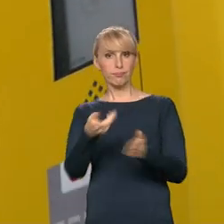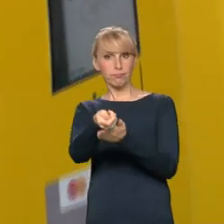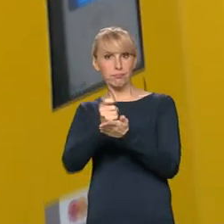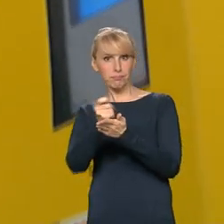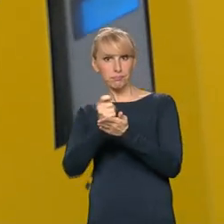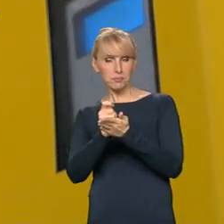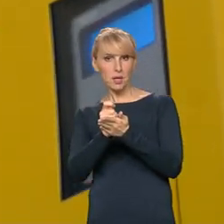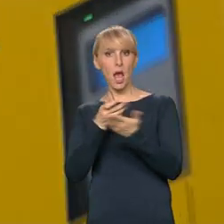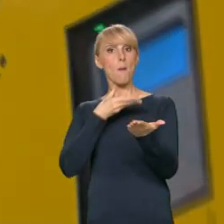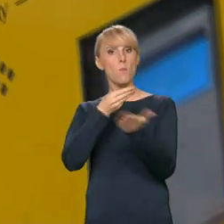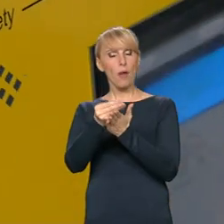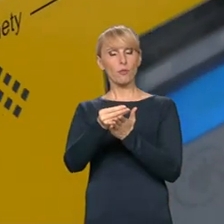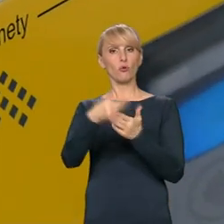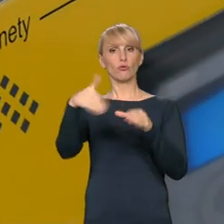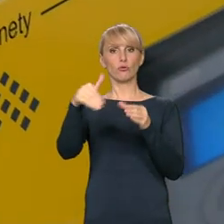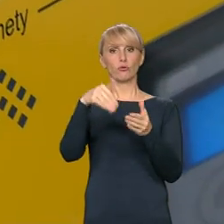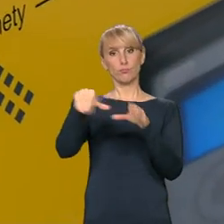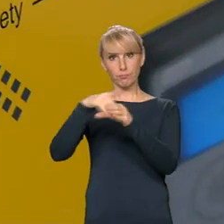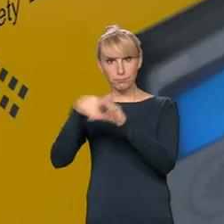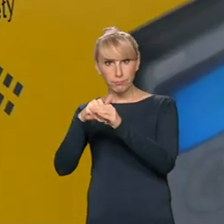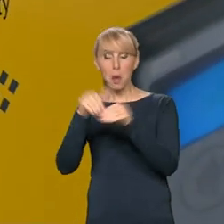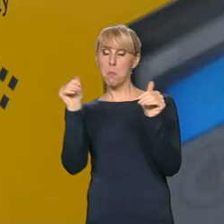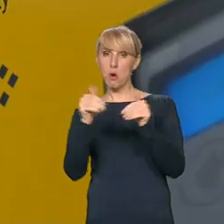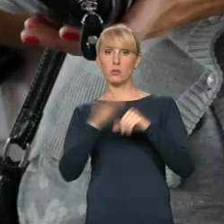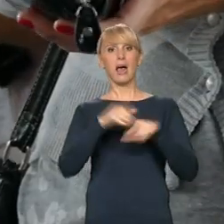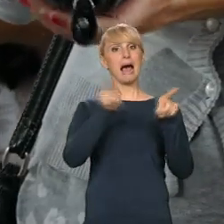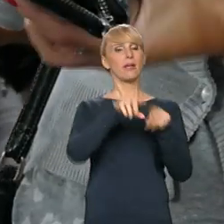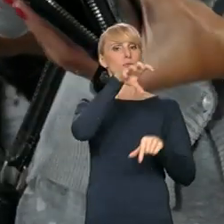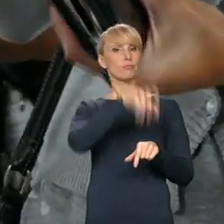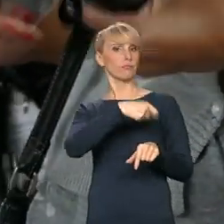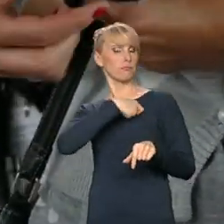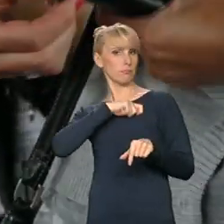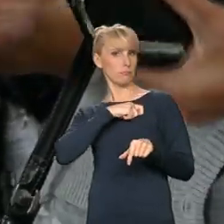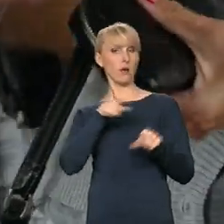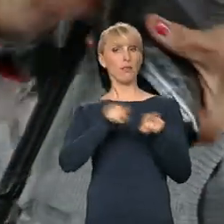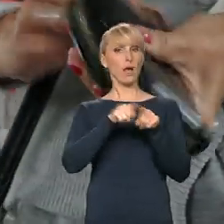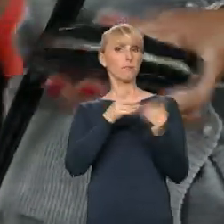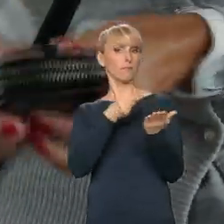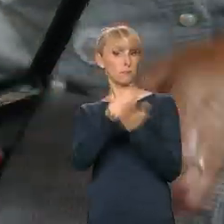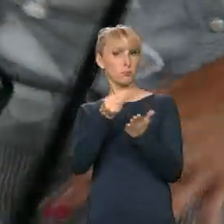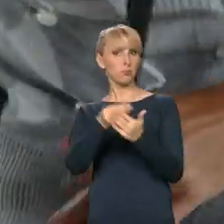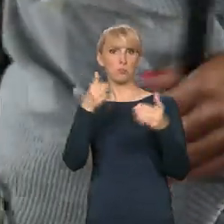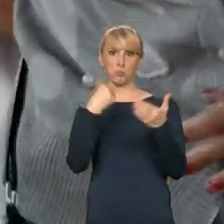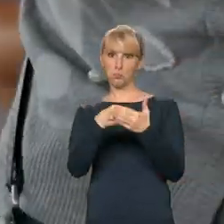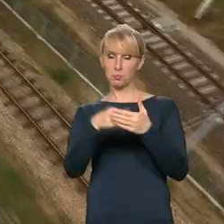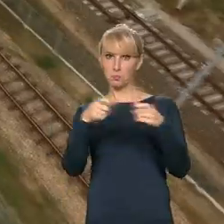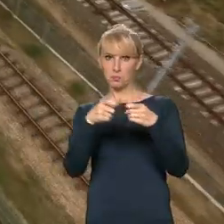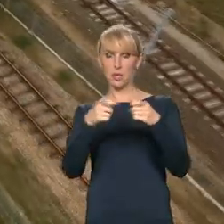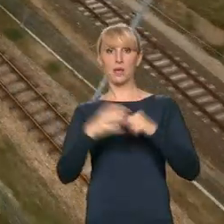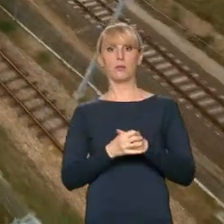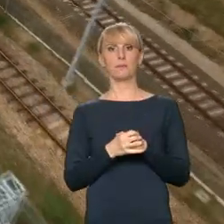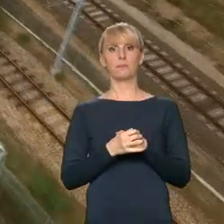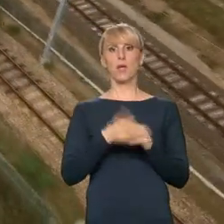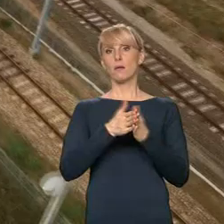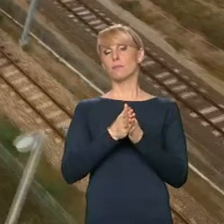bilet poprzez płatność kartą czy gotówką, jak również drużyny konduktorskie są do dyspozycji pasażerów i sprzedają bilety za